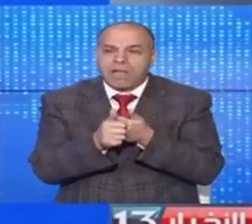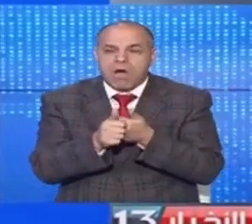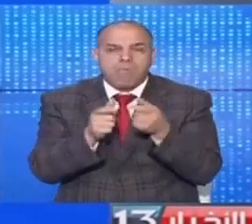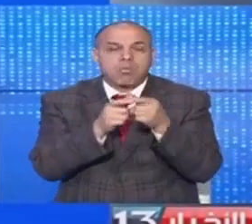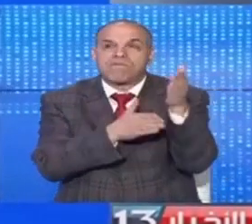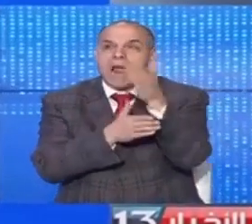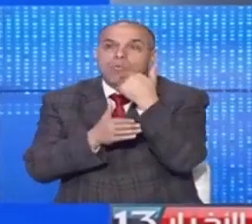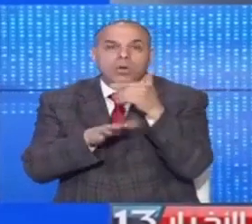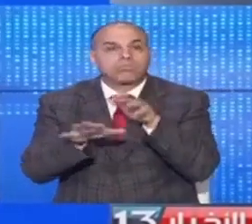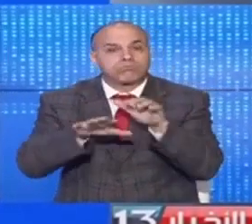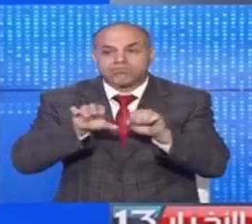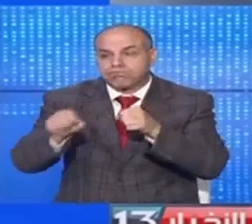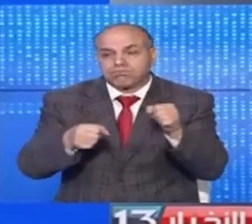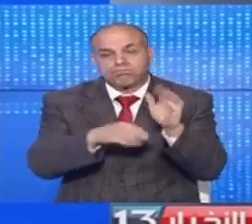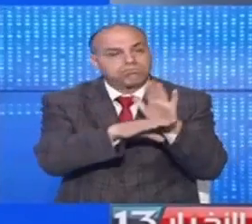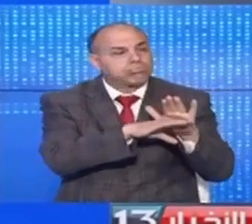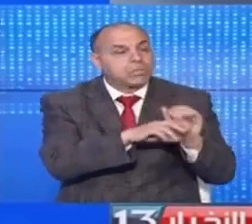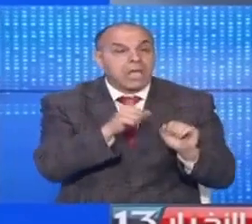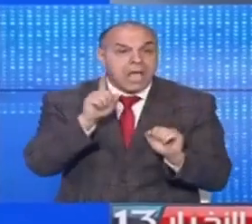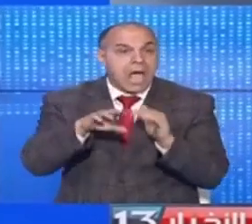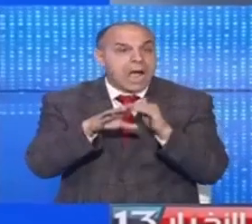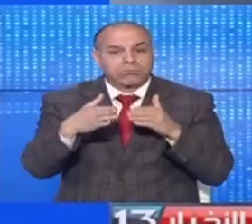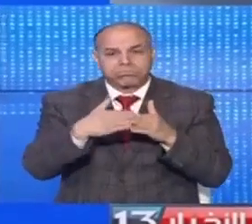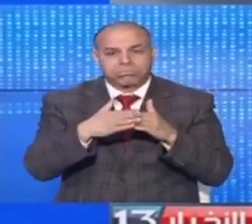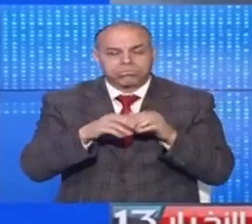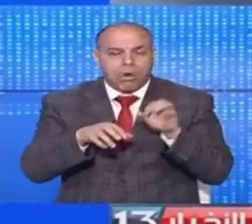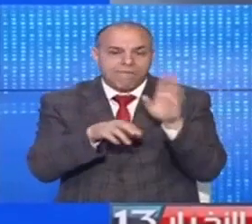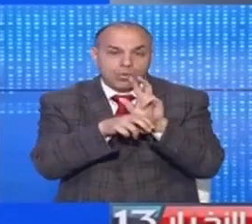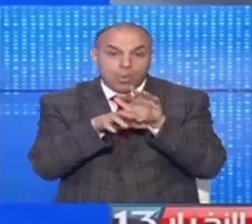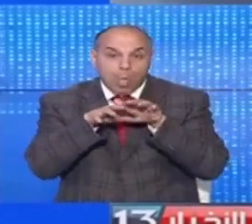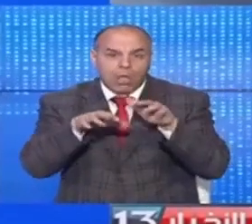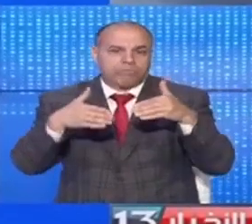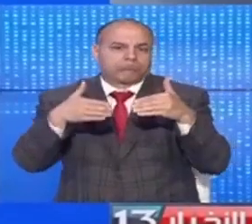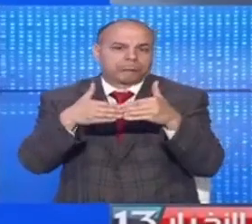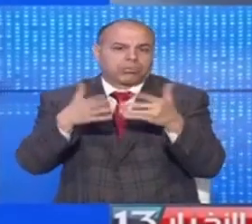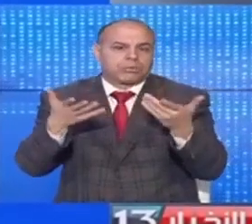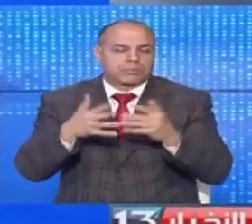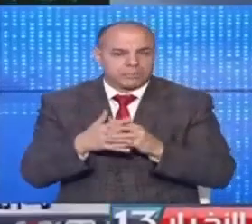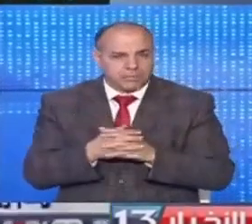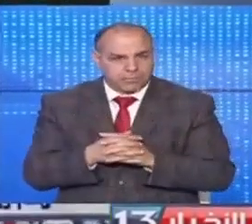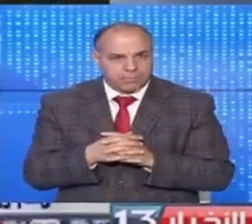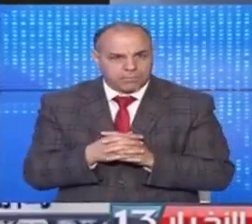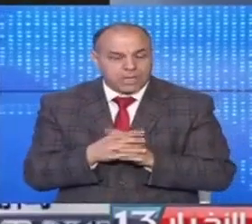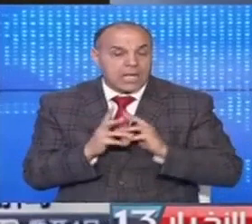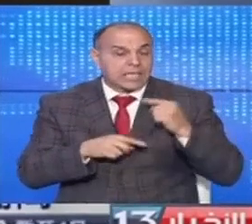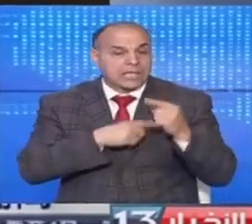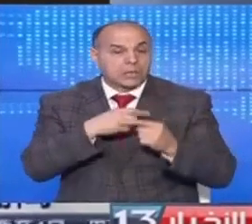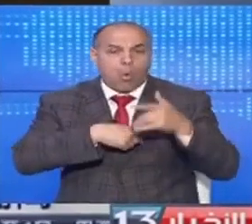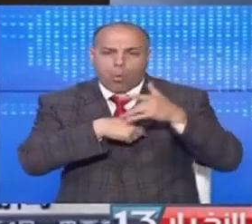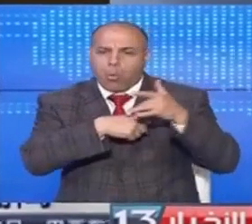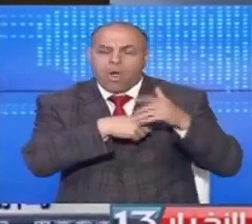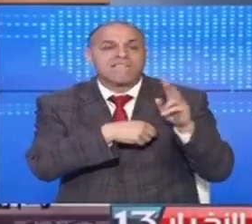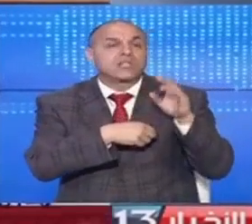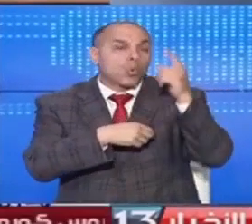بلدان العالم الى اتخاذ اجراءات وقائيه قد الحد من تفشي هذا الفيروس تتواصل ال اصابات بفيروس